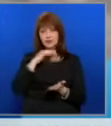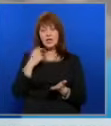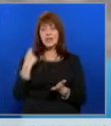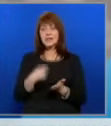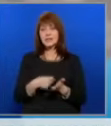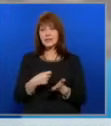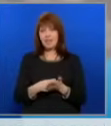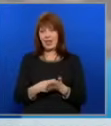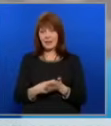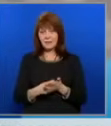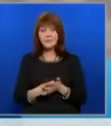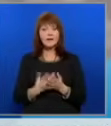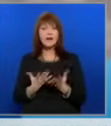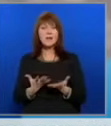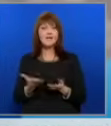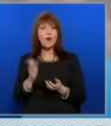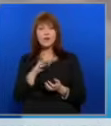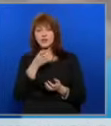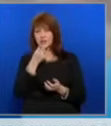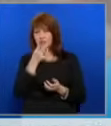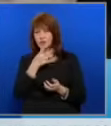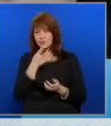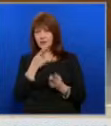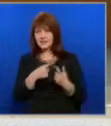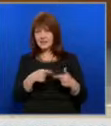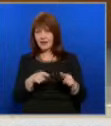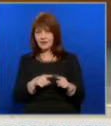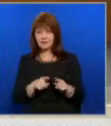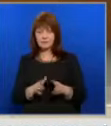на магистратите. Какво още се случи в пленарната зала? Вижте.